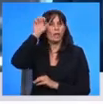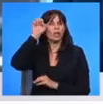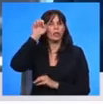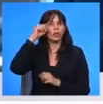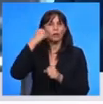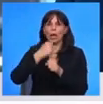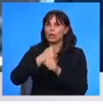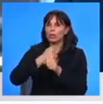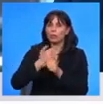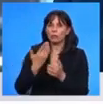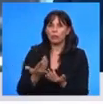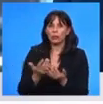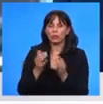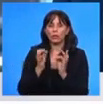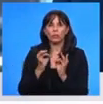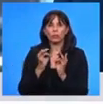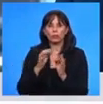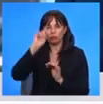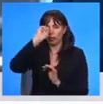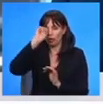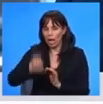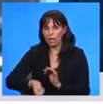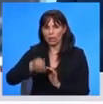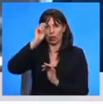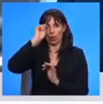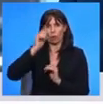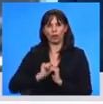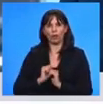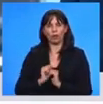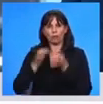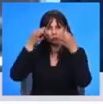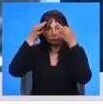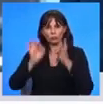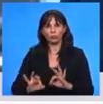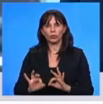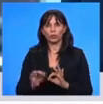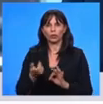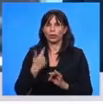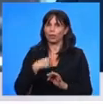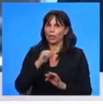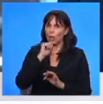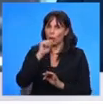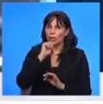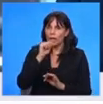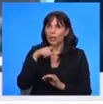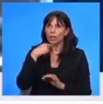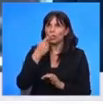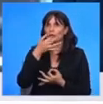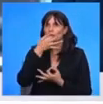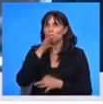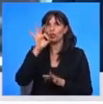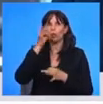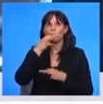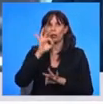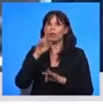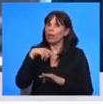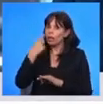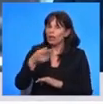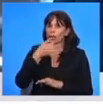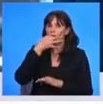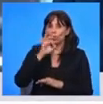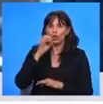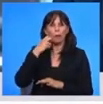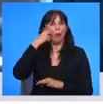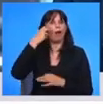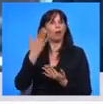מעשים, שבאמת, רק להסיר את הכובע. את הולכת ו... אני לא רוצה להגיד משתבחת, אבל... מה, תגיד, תגיד,